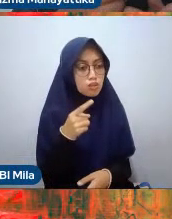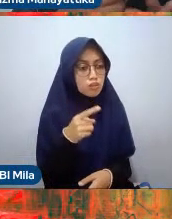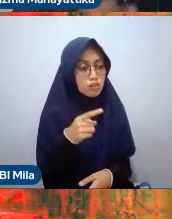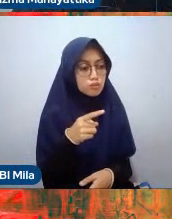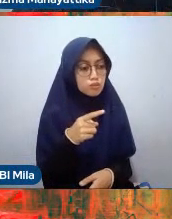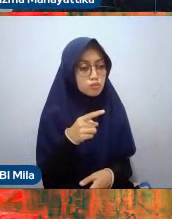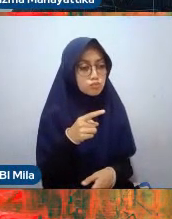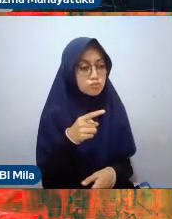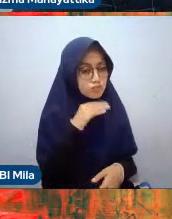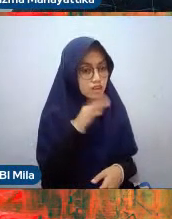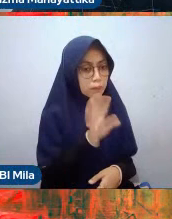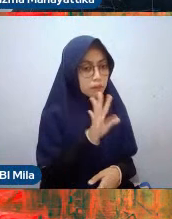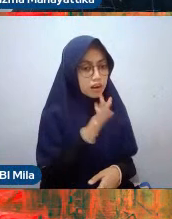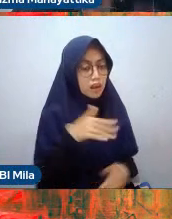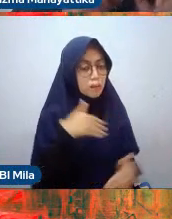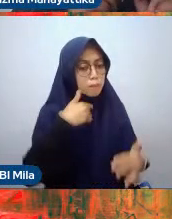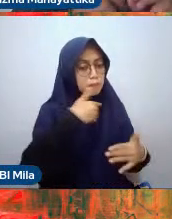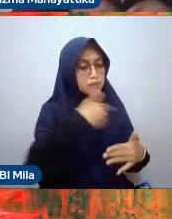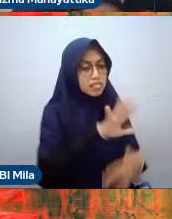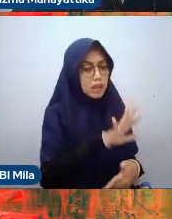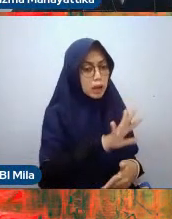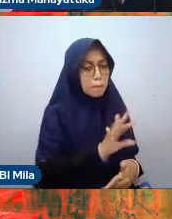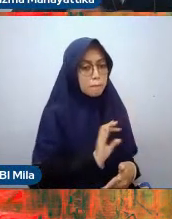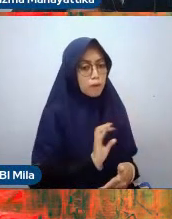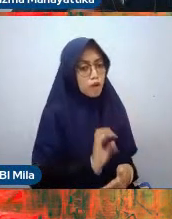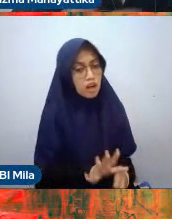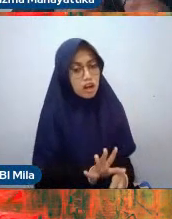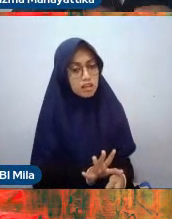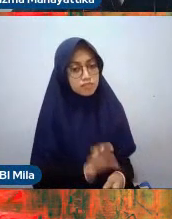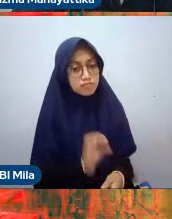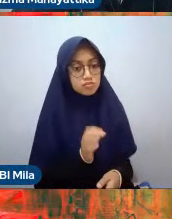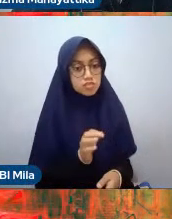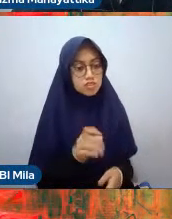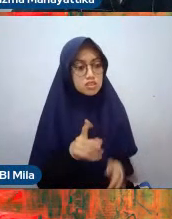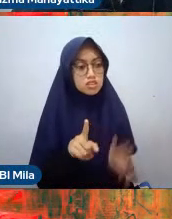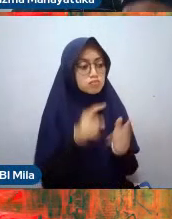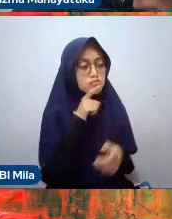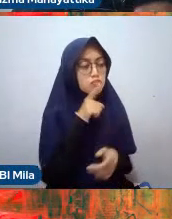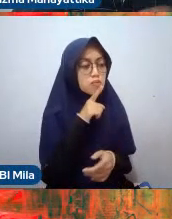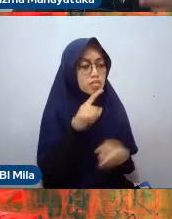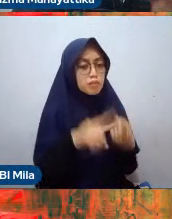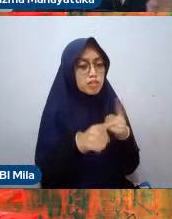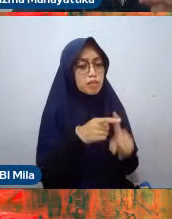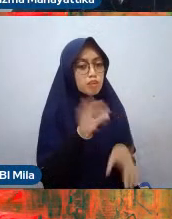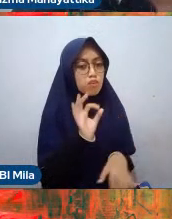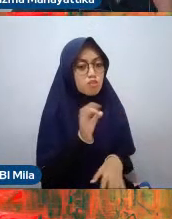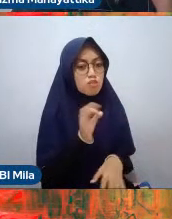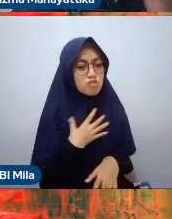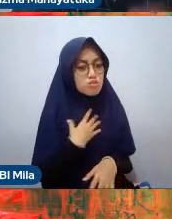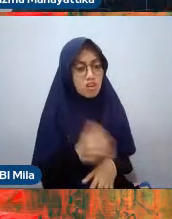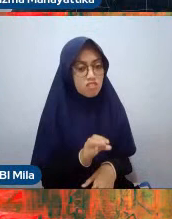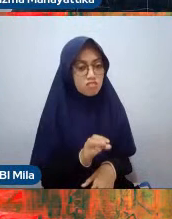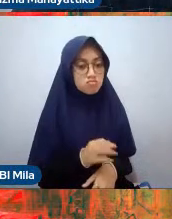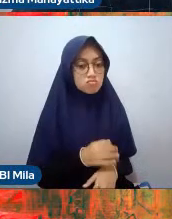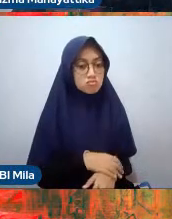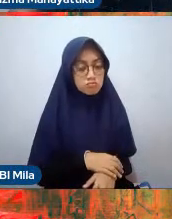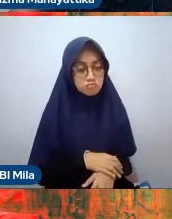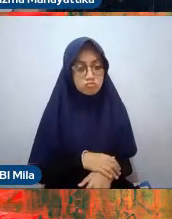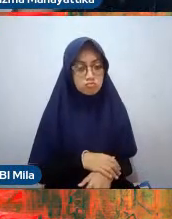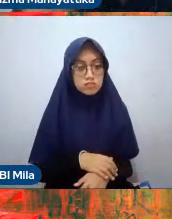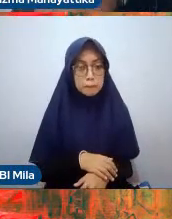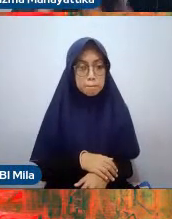sedih tuh dia di situ. Dan orang dewasa seringkali reseknya minta ampun dengan nebak-nebak dan sotoy dengan gambar anak.